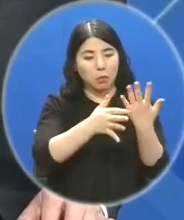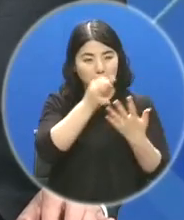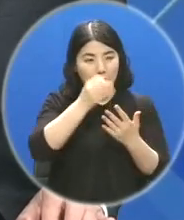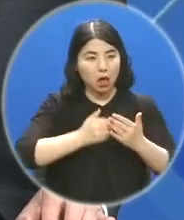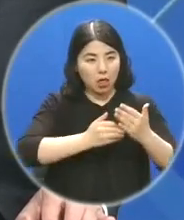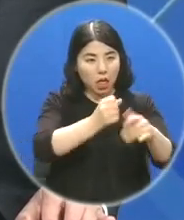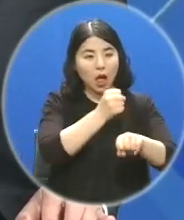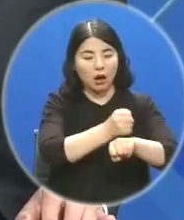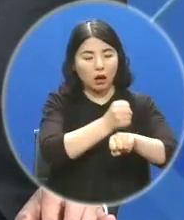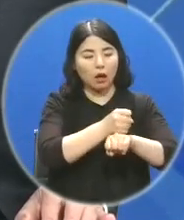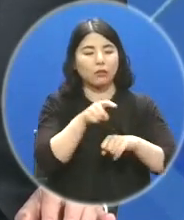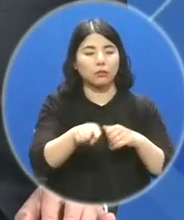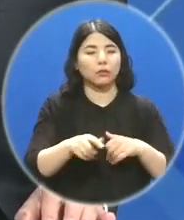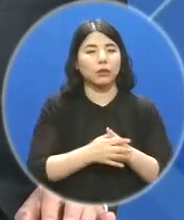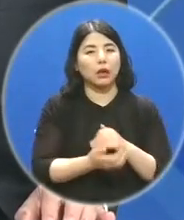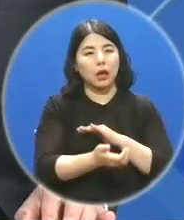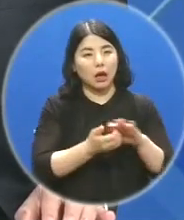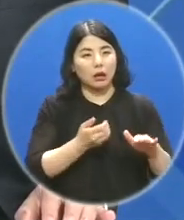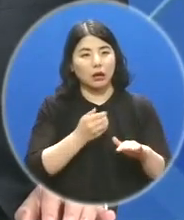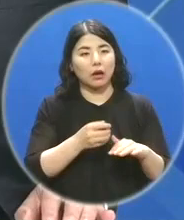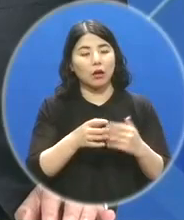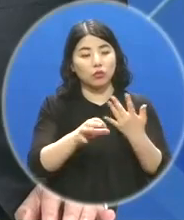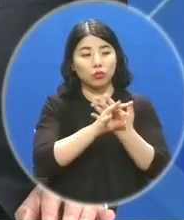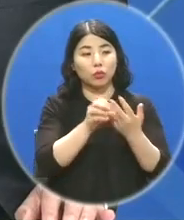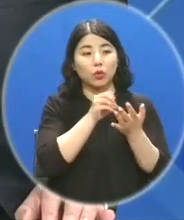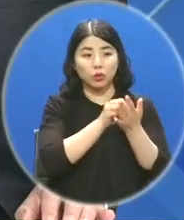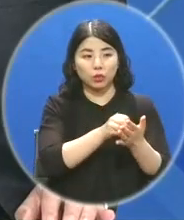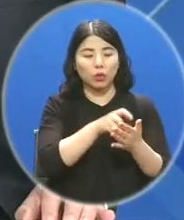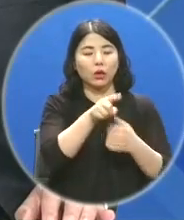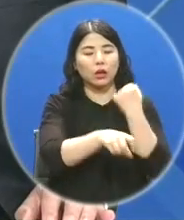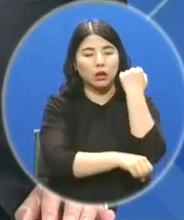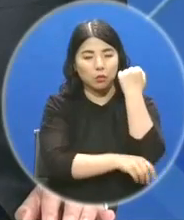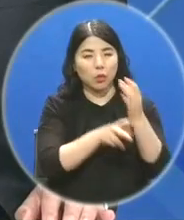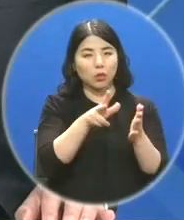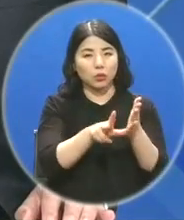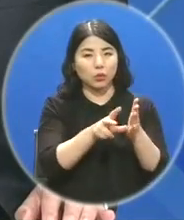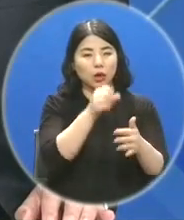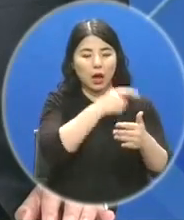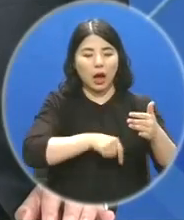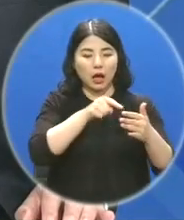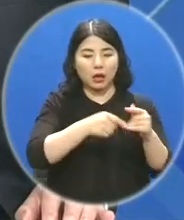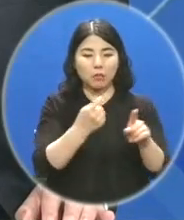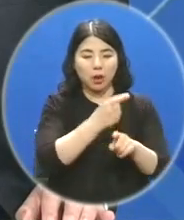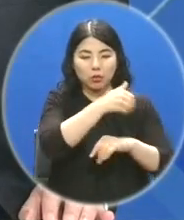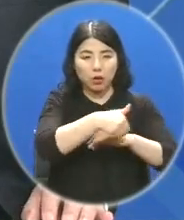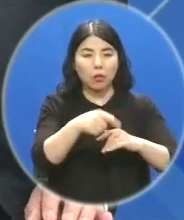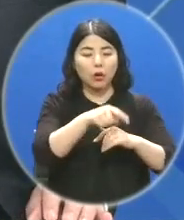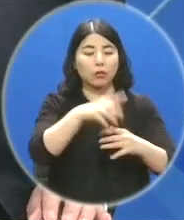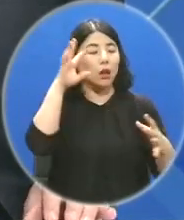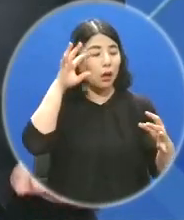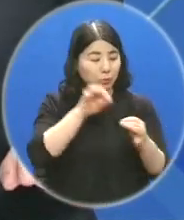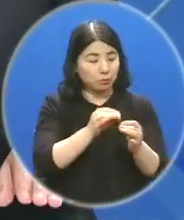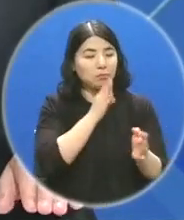가고자 한다고 했고요. 그런 것들은 이제 아까도 그 후보 등록제나 이런 것들을 기본 조례 네. 안에 지금 담으려고 하고 있고 네. 뭐 그런 것들은 다